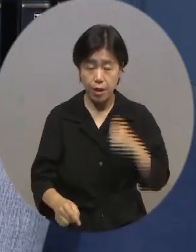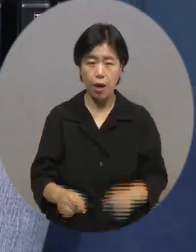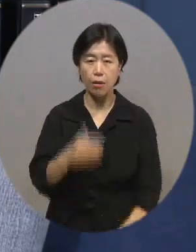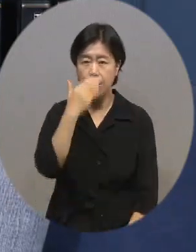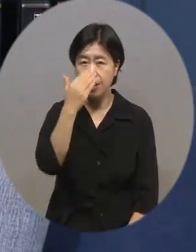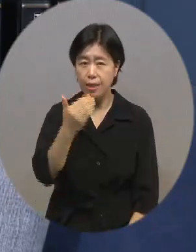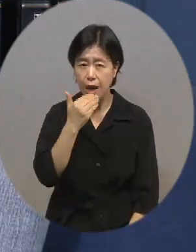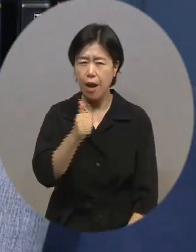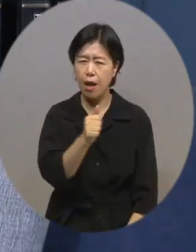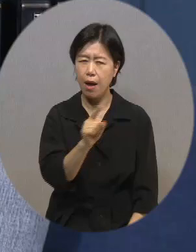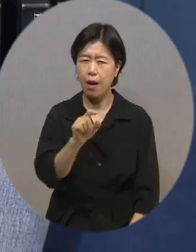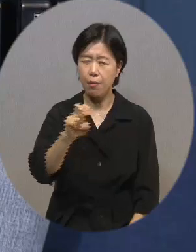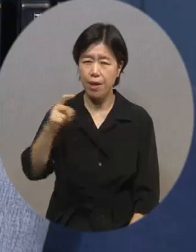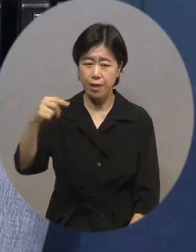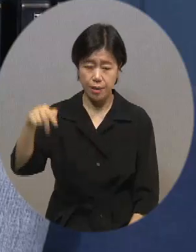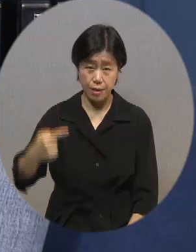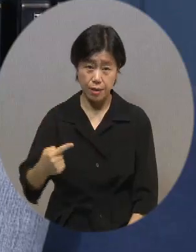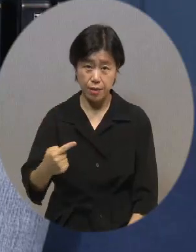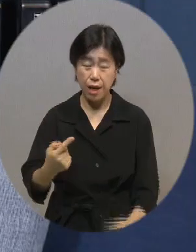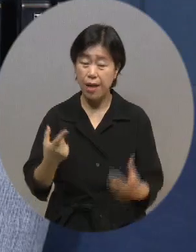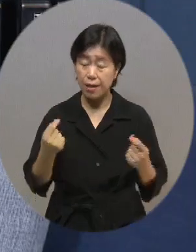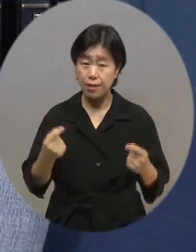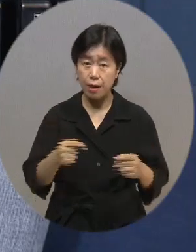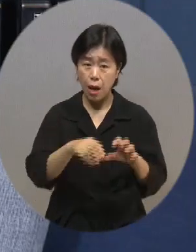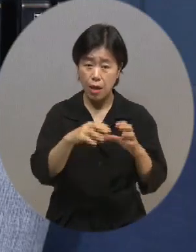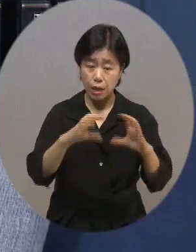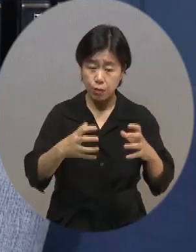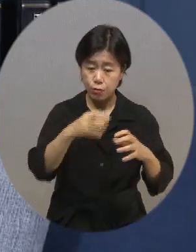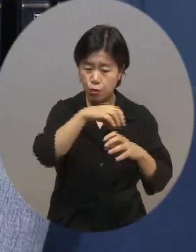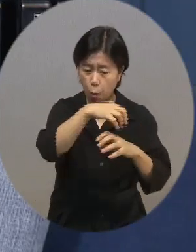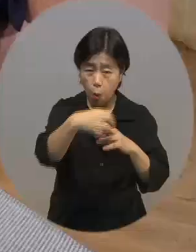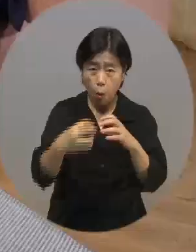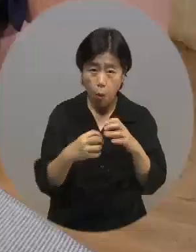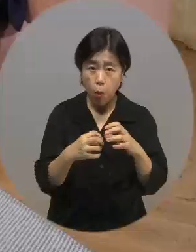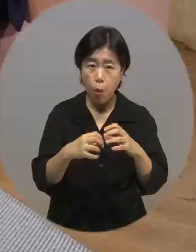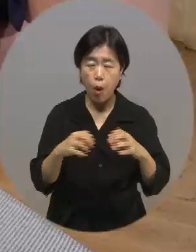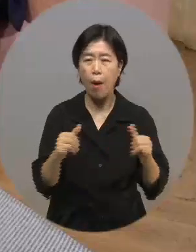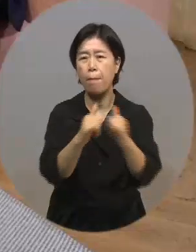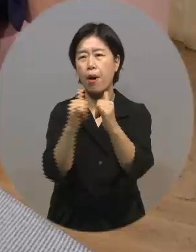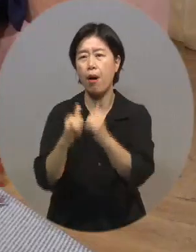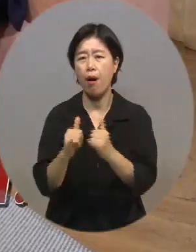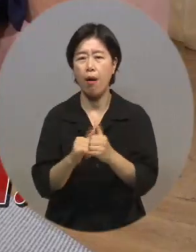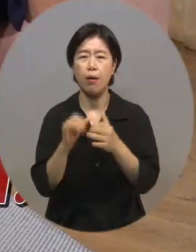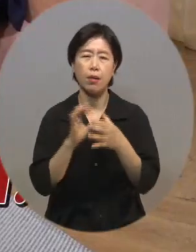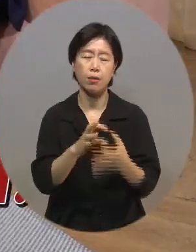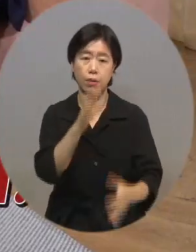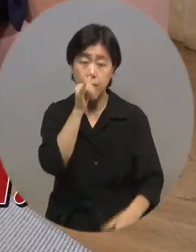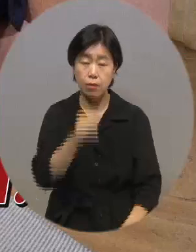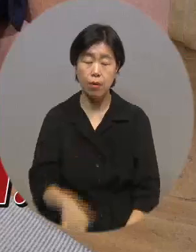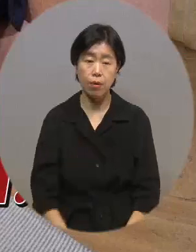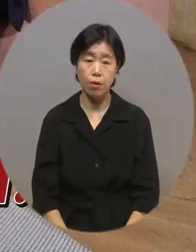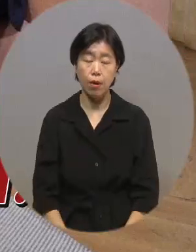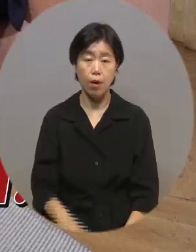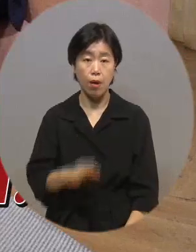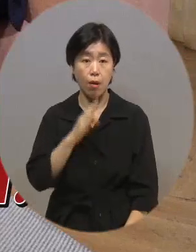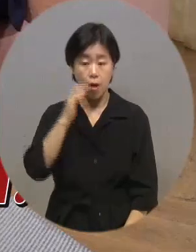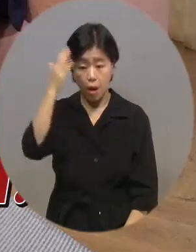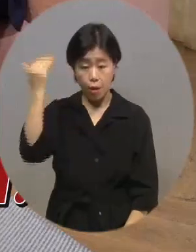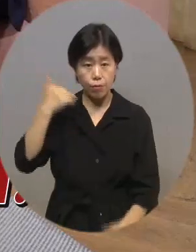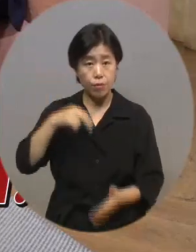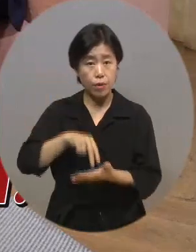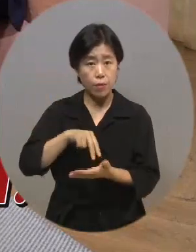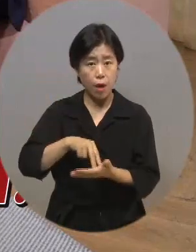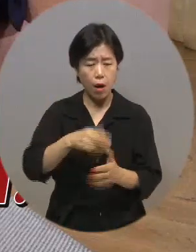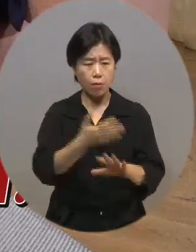하마스, 지구촌 곳곳에서 여러 가지 전쟁이 동시에 터지고 있습니다. 안보 위기 속에 있는 우리에게 이 전쟁이라는 게 결코